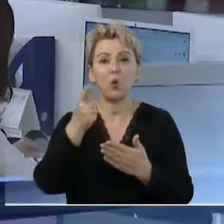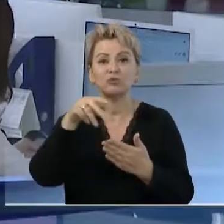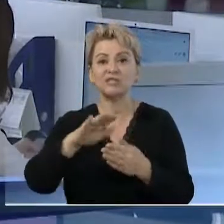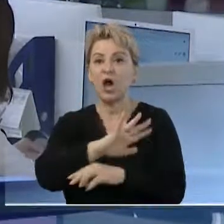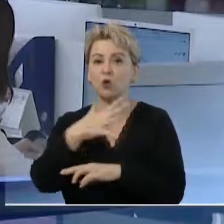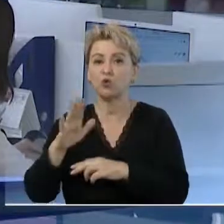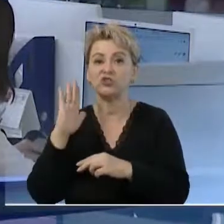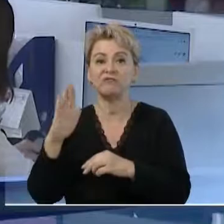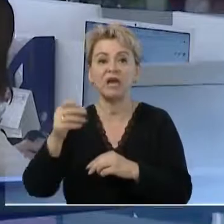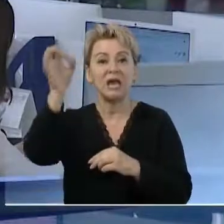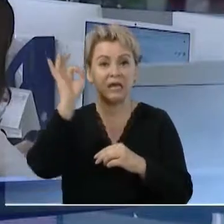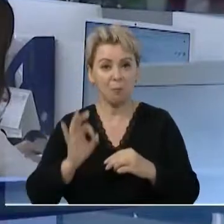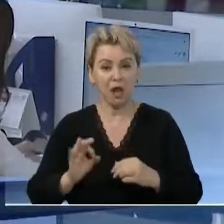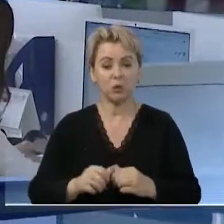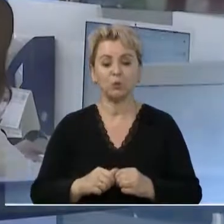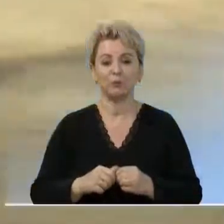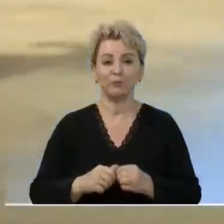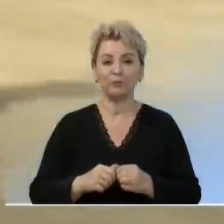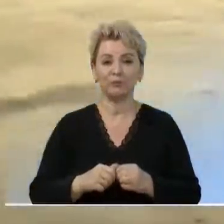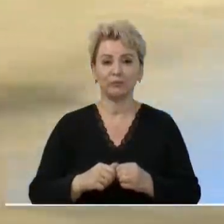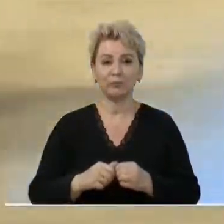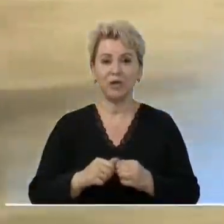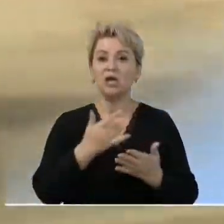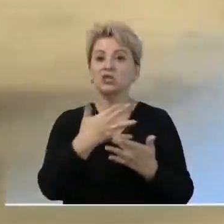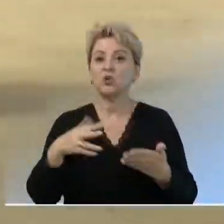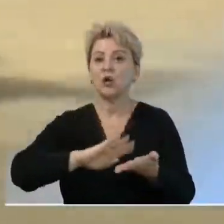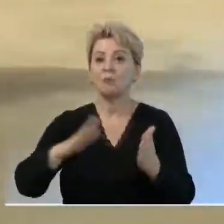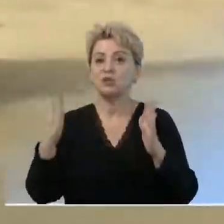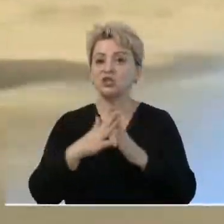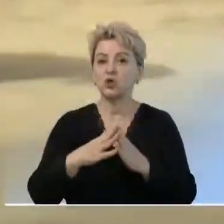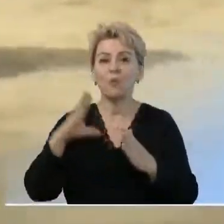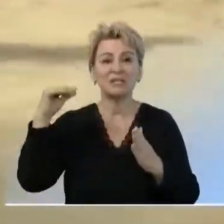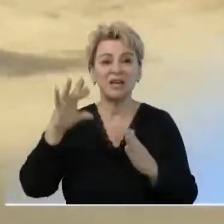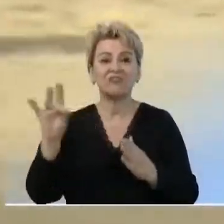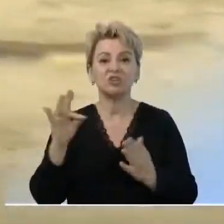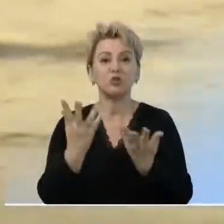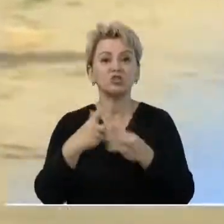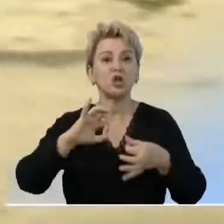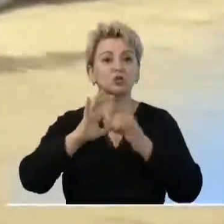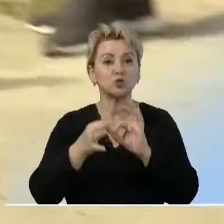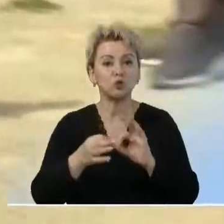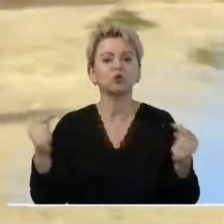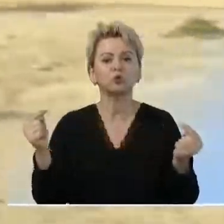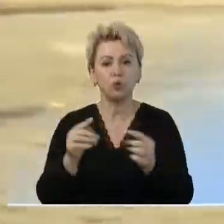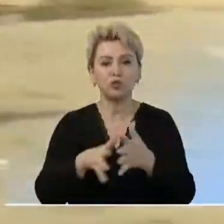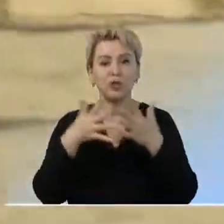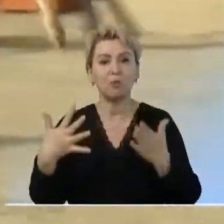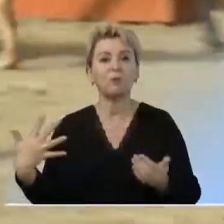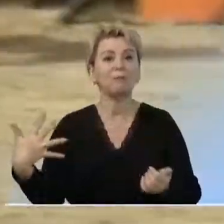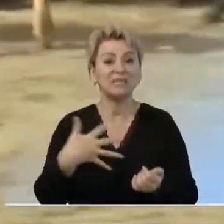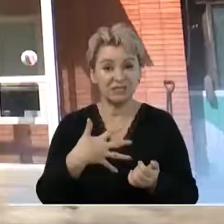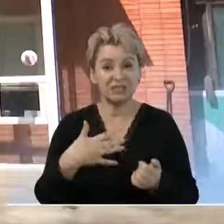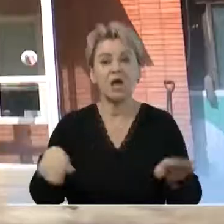из Кумжинской рощи в Германию. Сколько бездомных собак в Ростове, сосчитать сложно, но точно больше